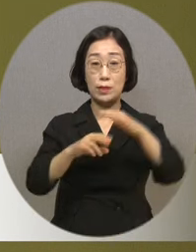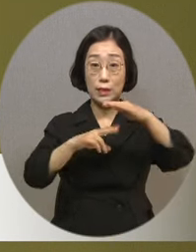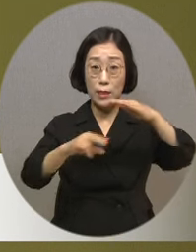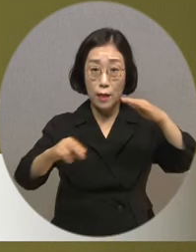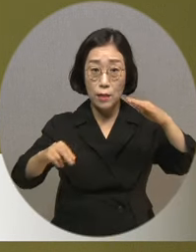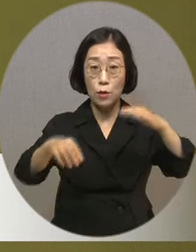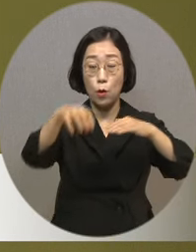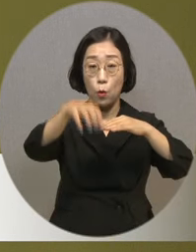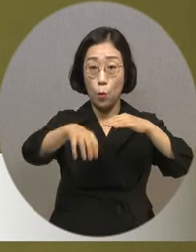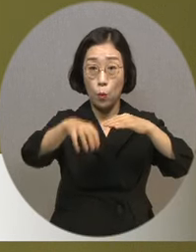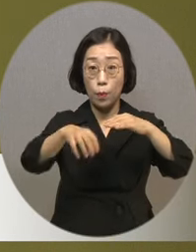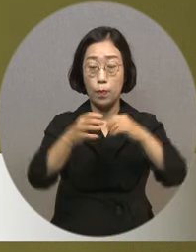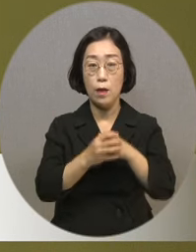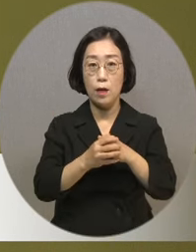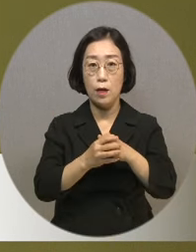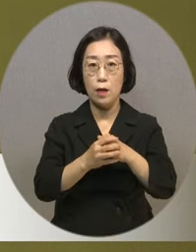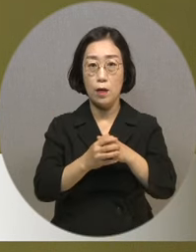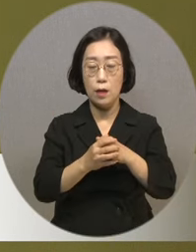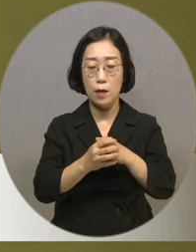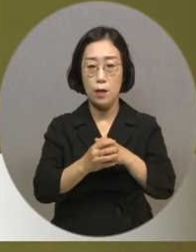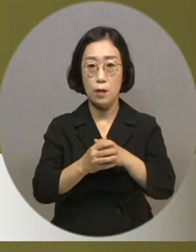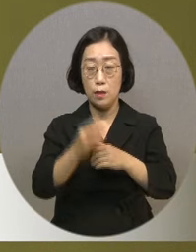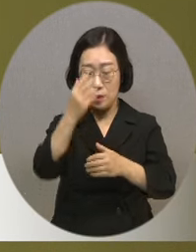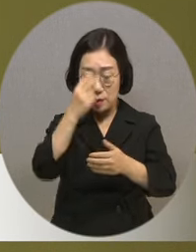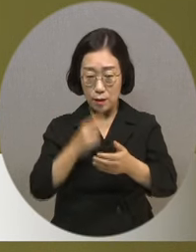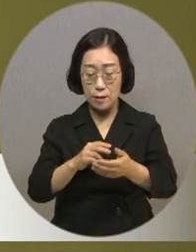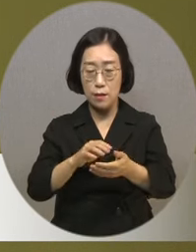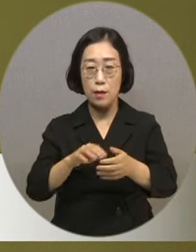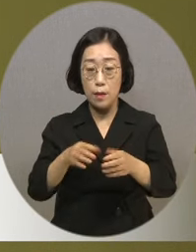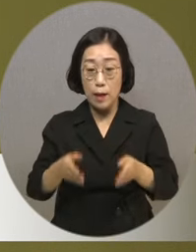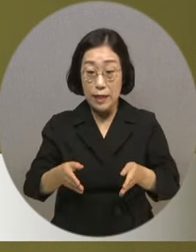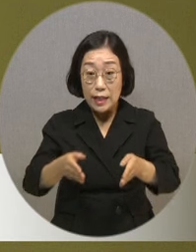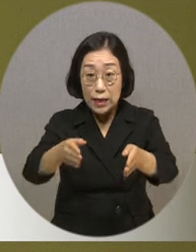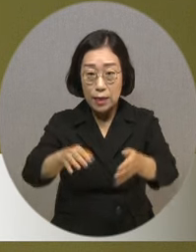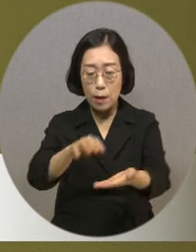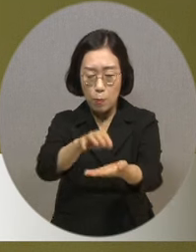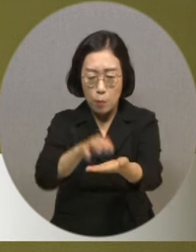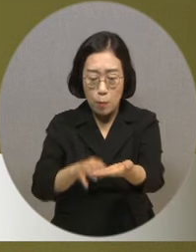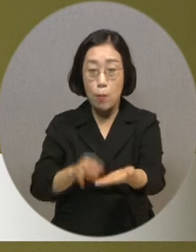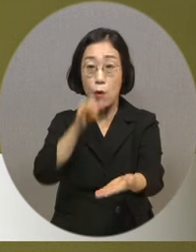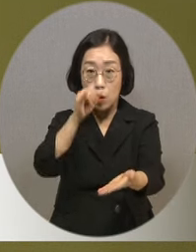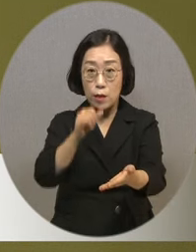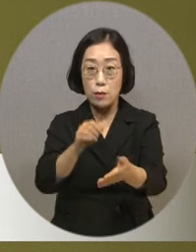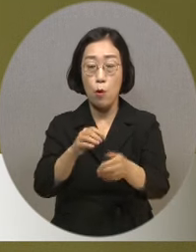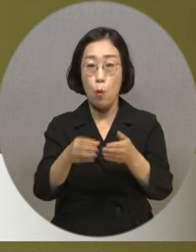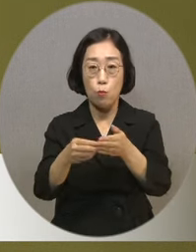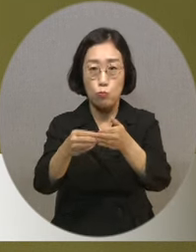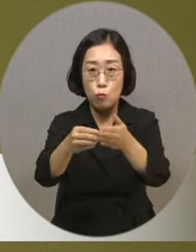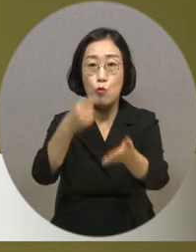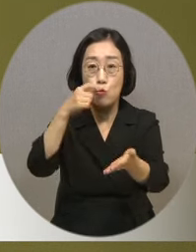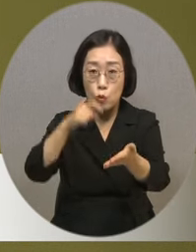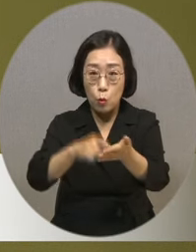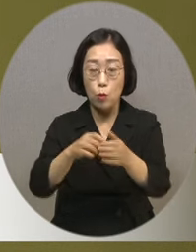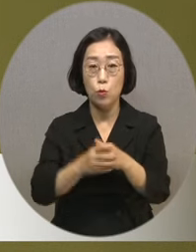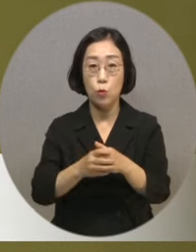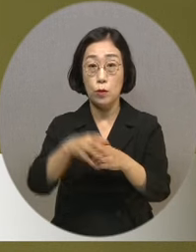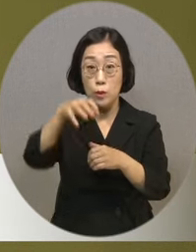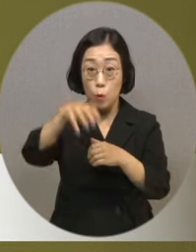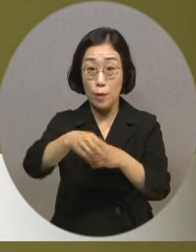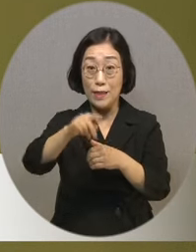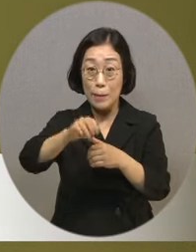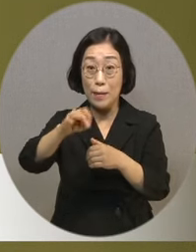역에는 점자 유도 블럭이 잘되어 있어서 가기에 문제가 없고 상각 지역에는 지하철